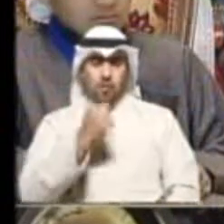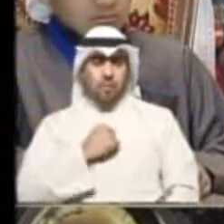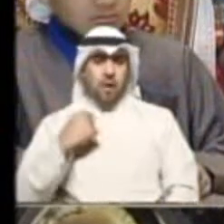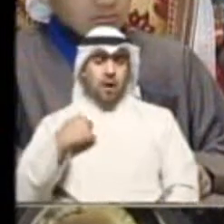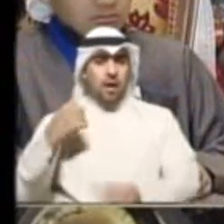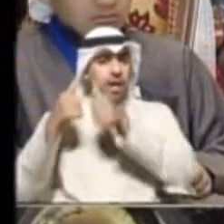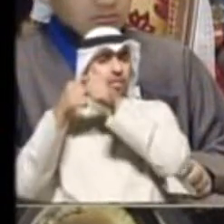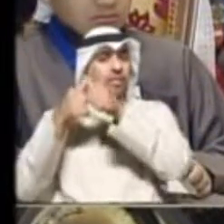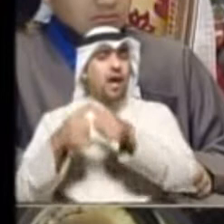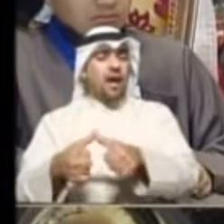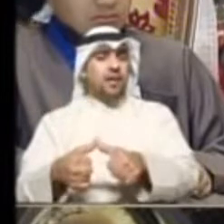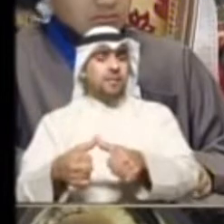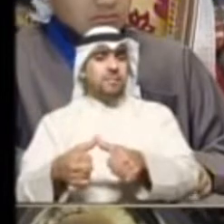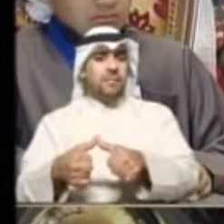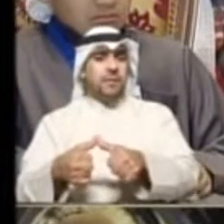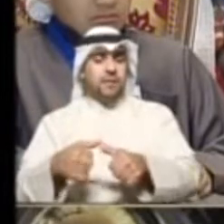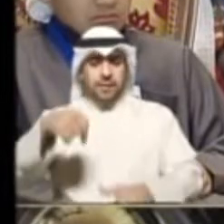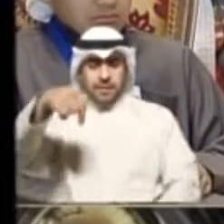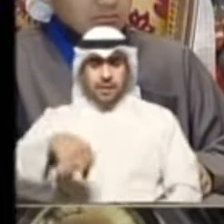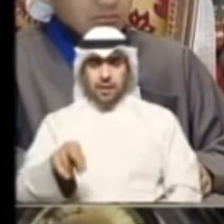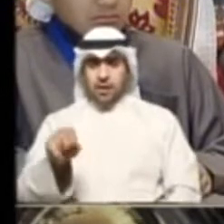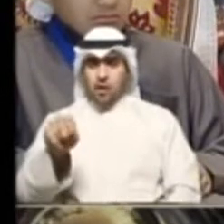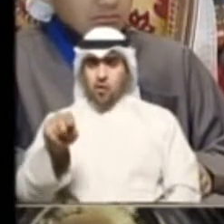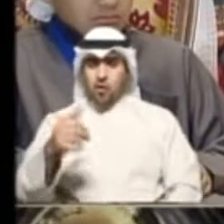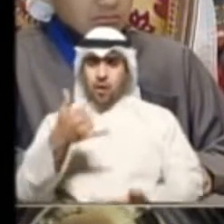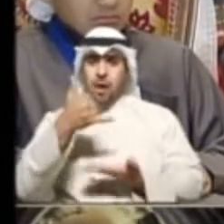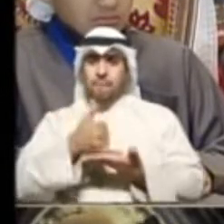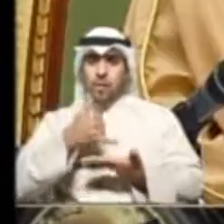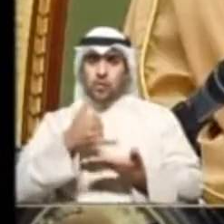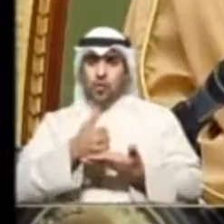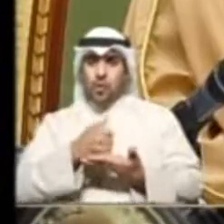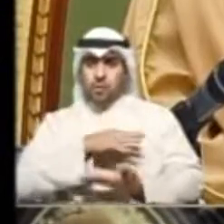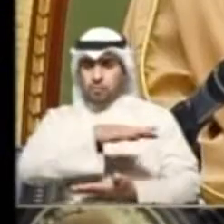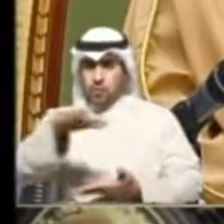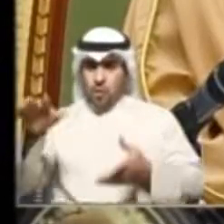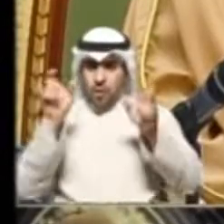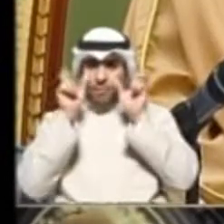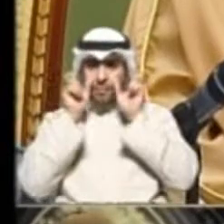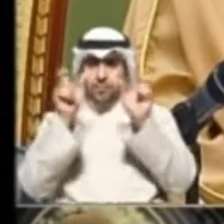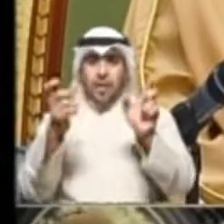وأتذكر بأن الأخوة المسؤولين عنكم